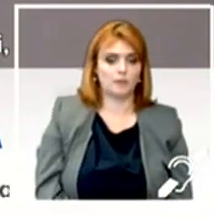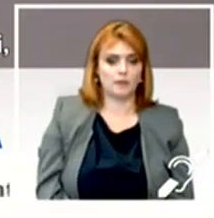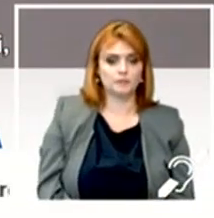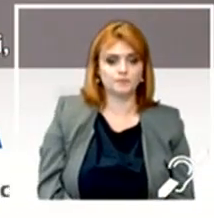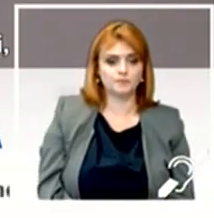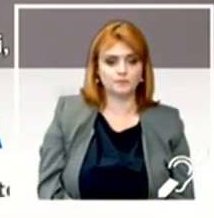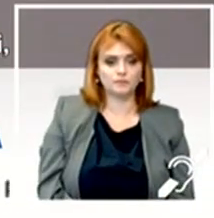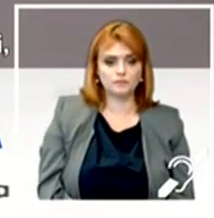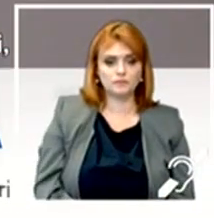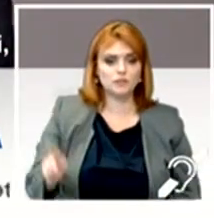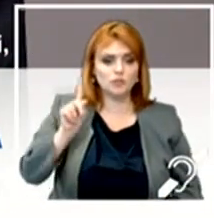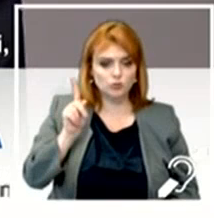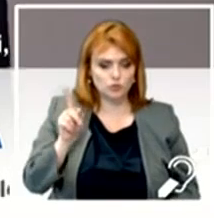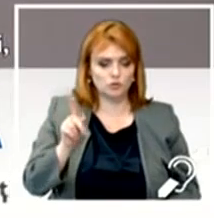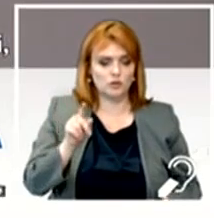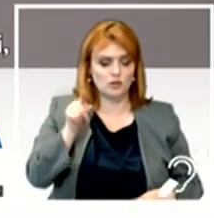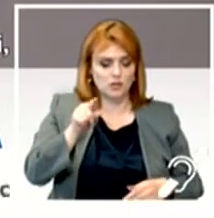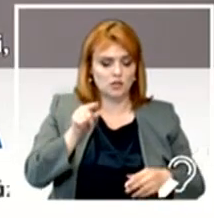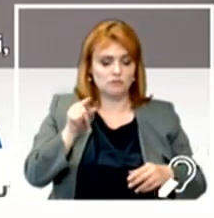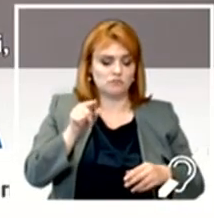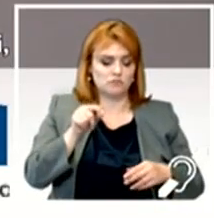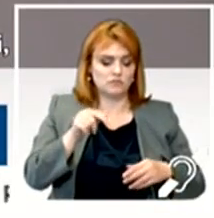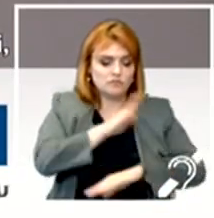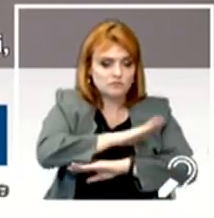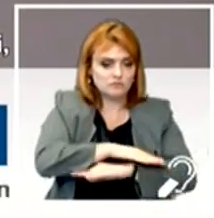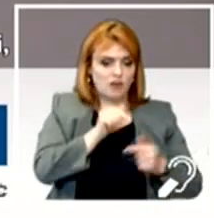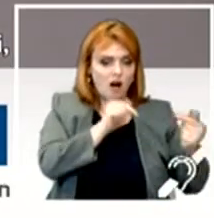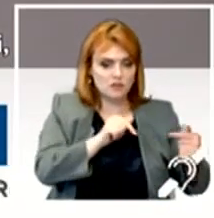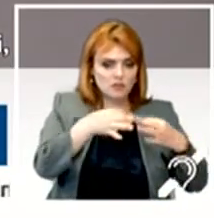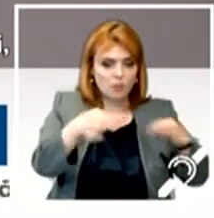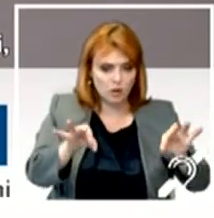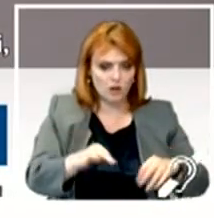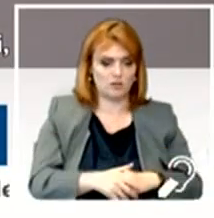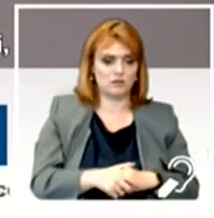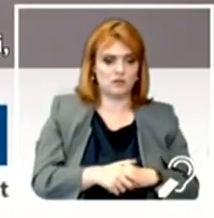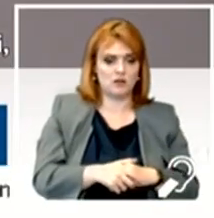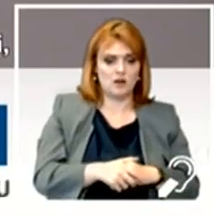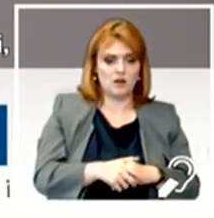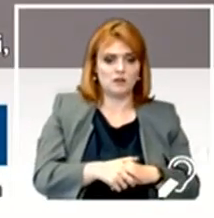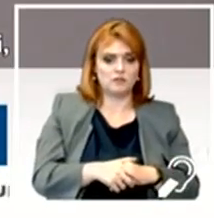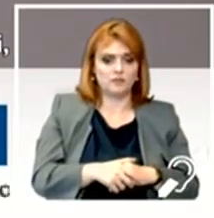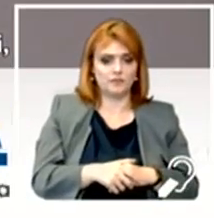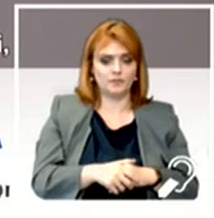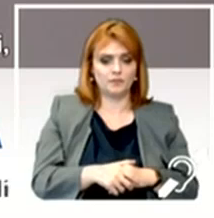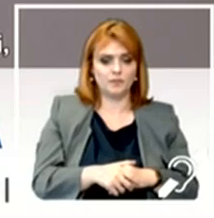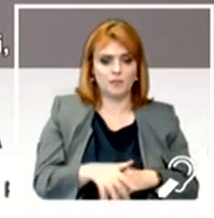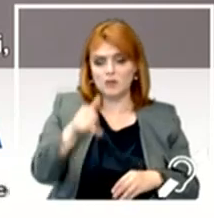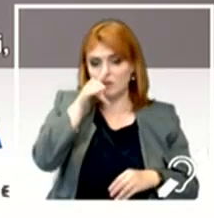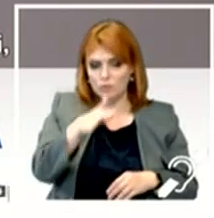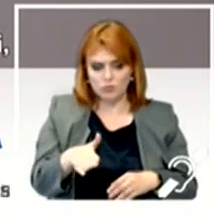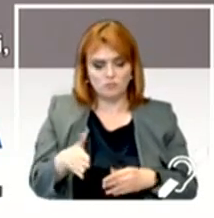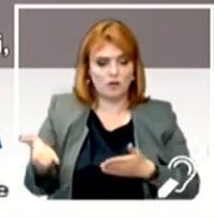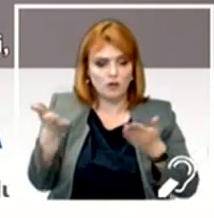l'Ukraine. Und um auch das klar zu sagen, dass sich in Russland antidemokratische, autoritäre Entwicklungen durchsetzen